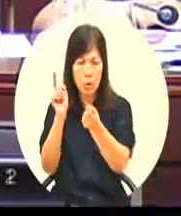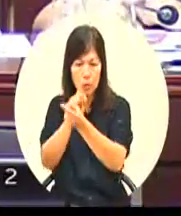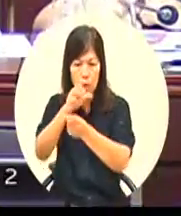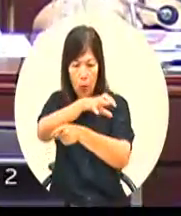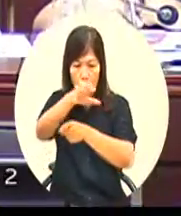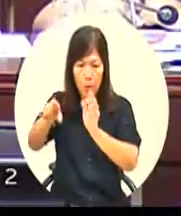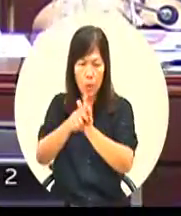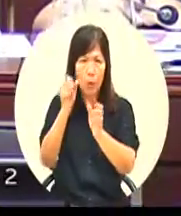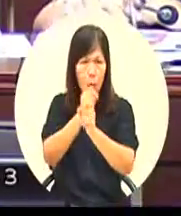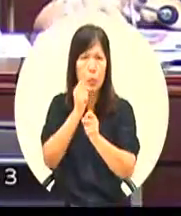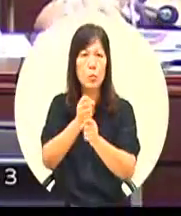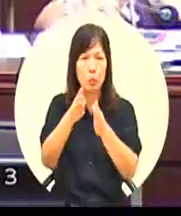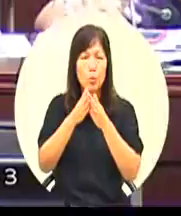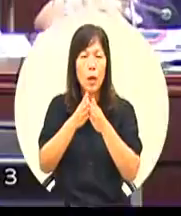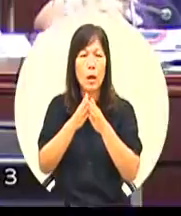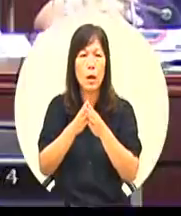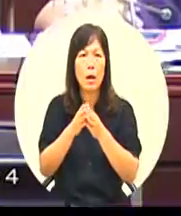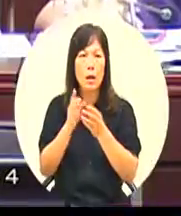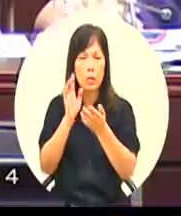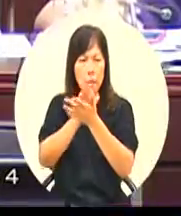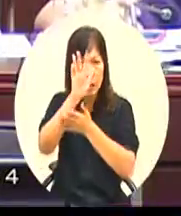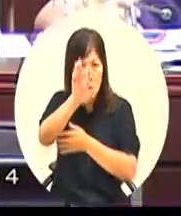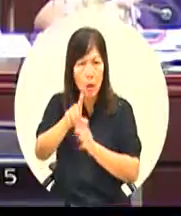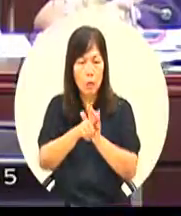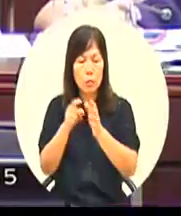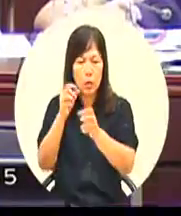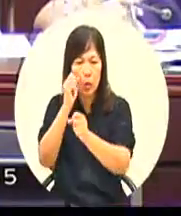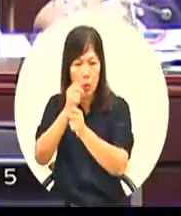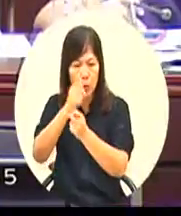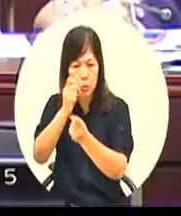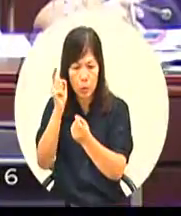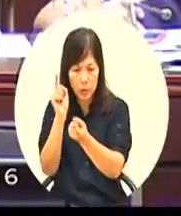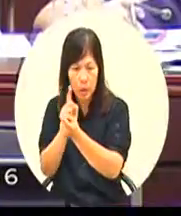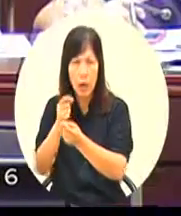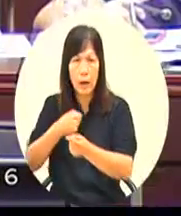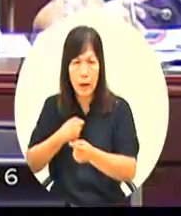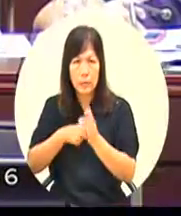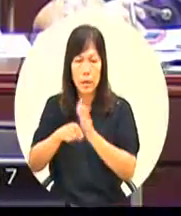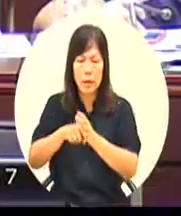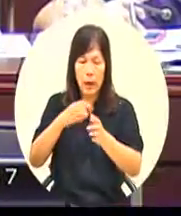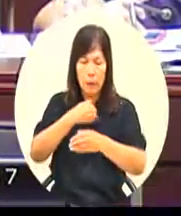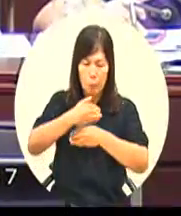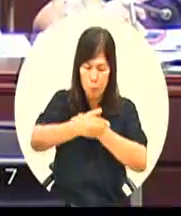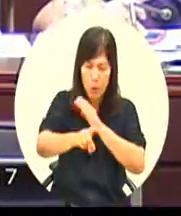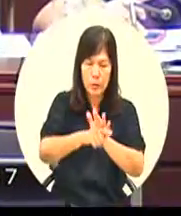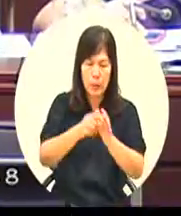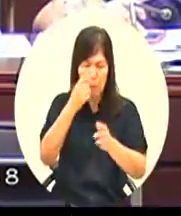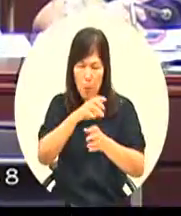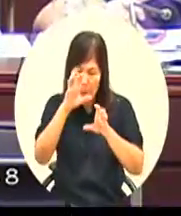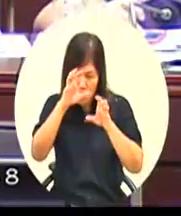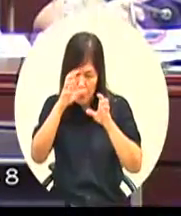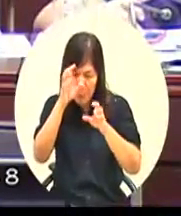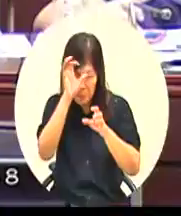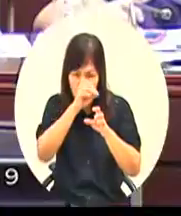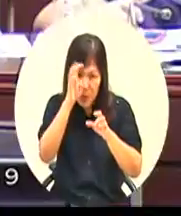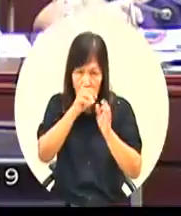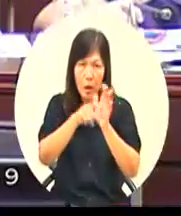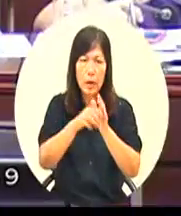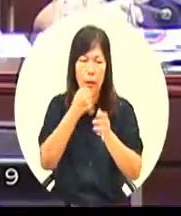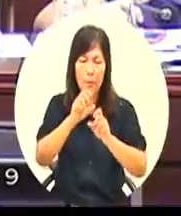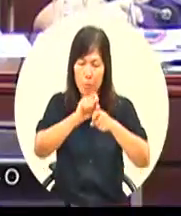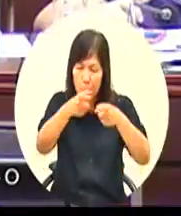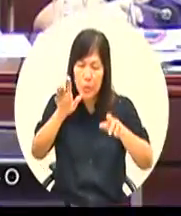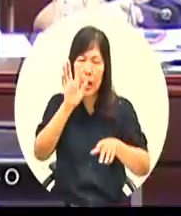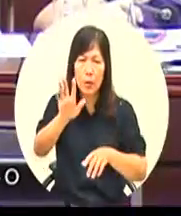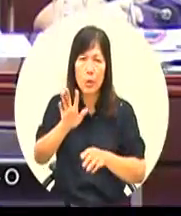边的产业，那这个是他的将来的职业上的了解啊，生涯的探索都有不同的发展可能。目前正